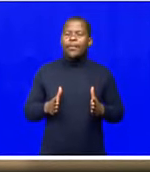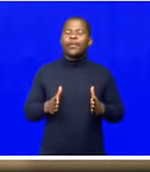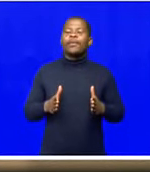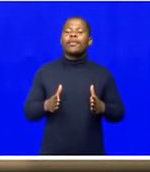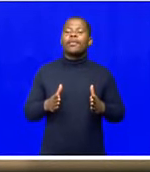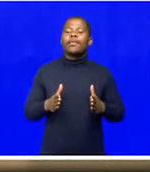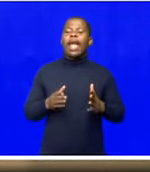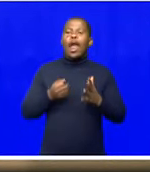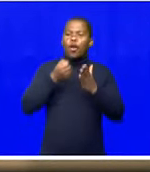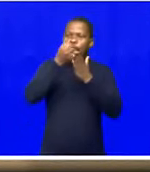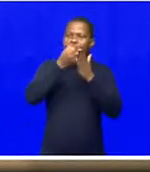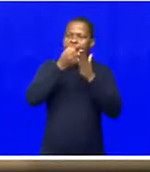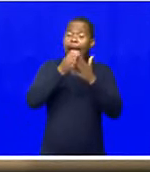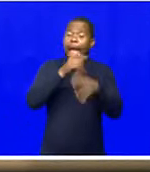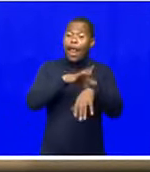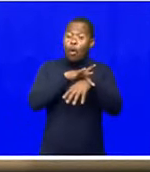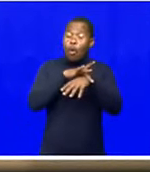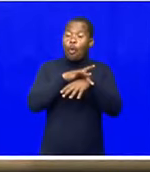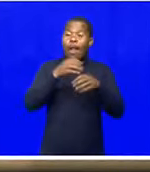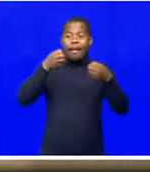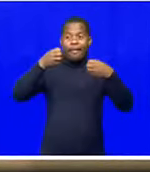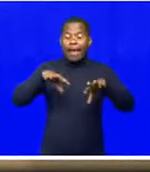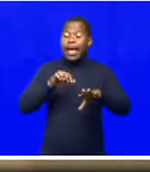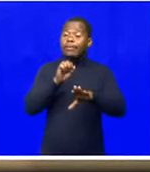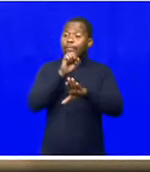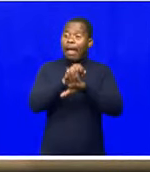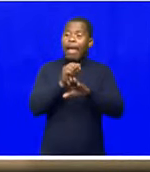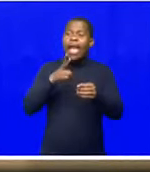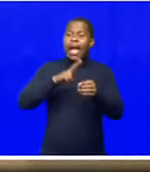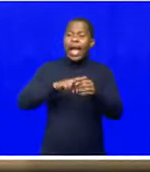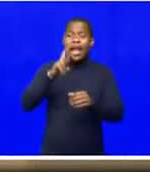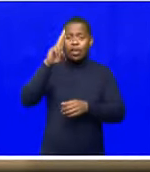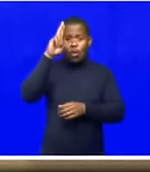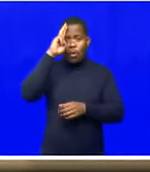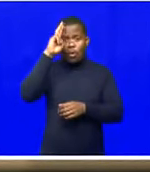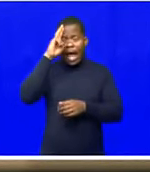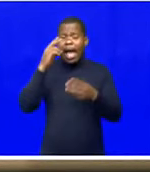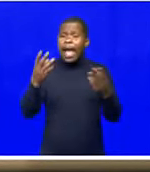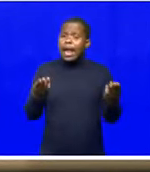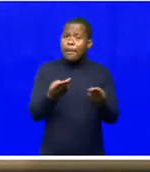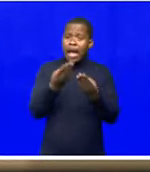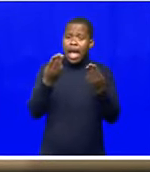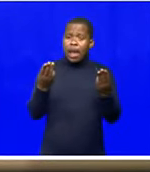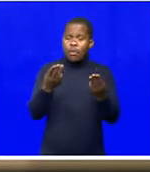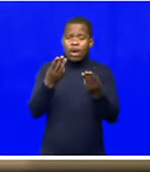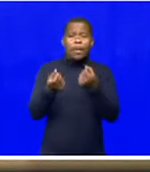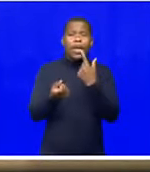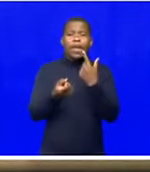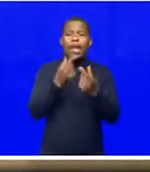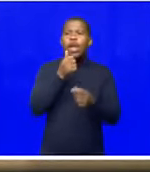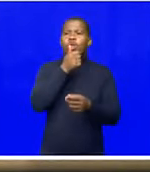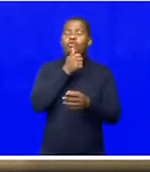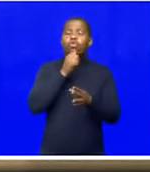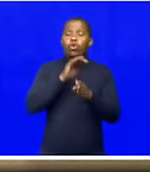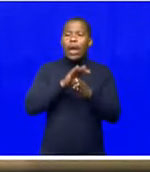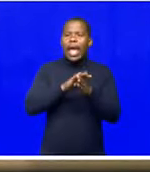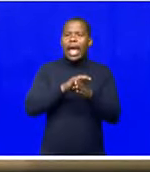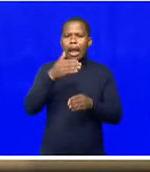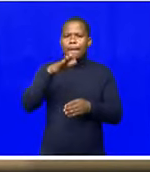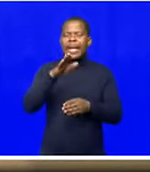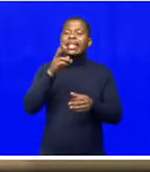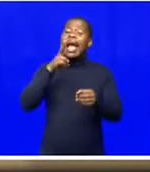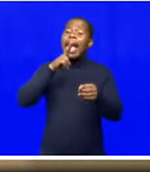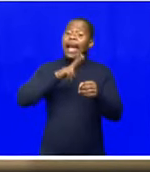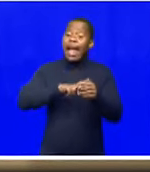nje sikhuthathele ukuthi sikhumbutane lokuthi asiwasebenzise kahle ikakhulukati ekutheni lapho uwathola khona